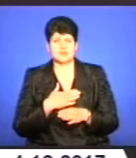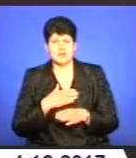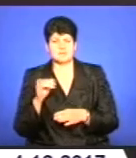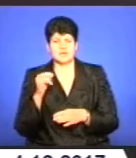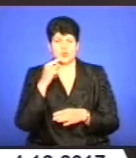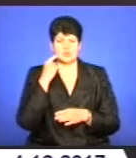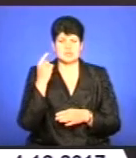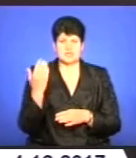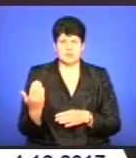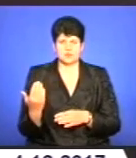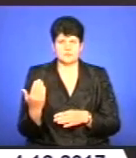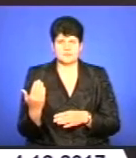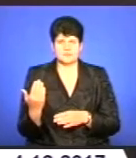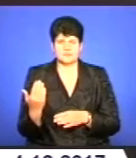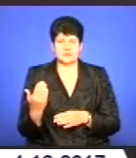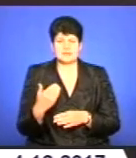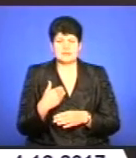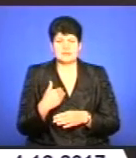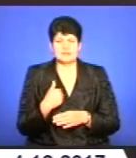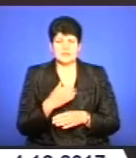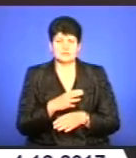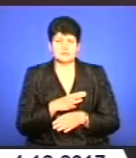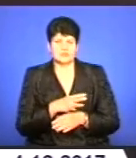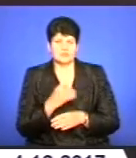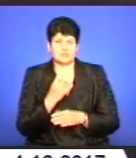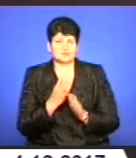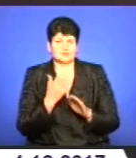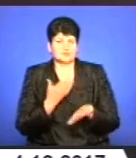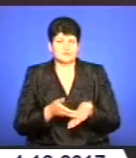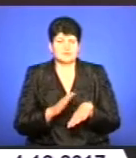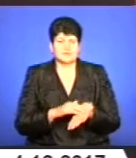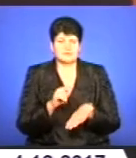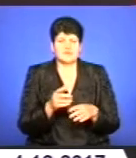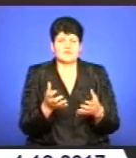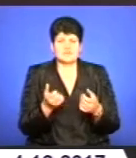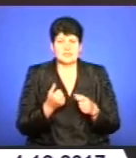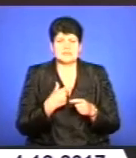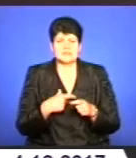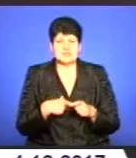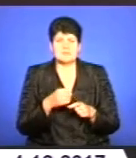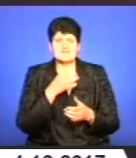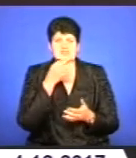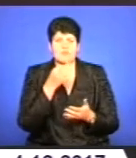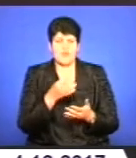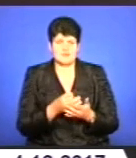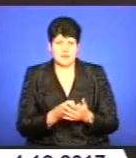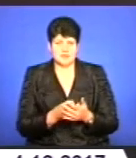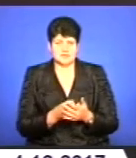Росією. І для нас було насамперед найскладніше взяти на себе цю відповідальність,